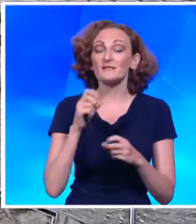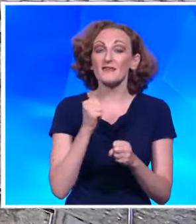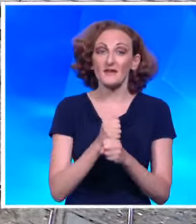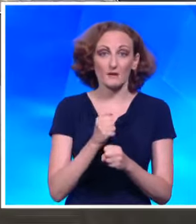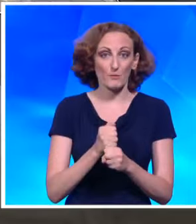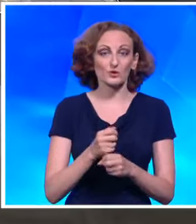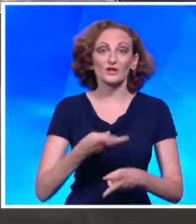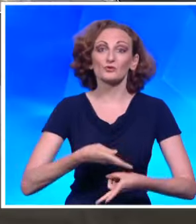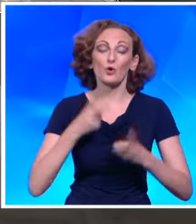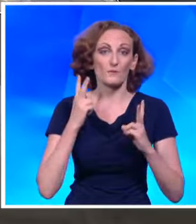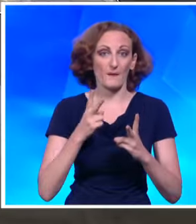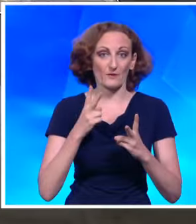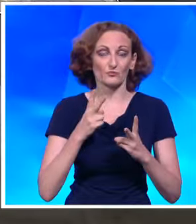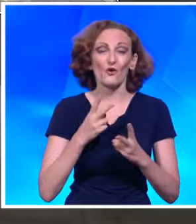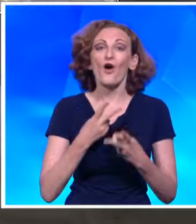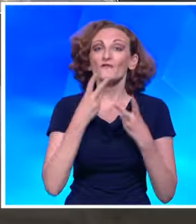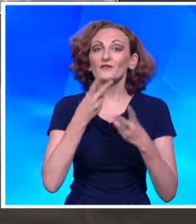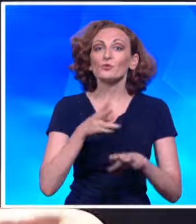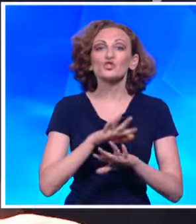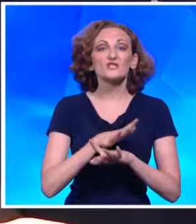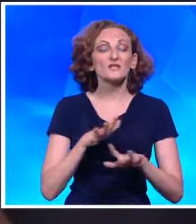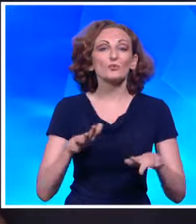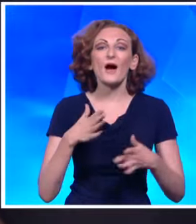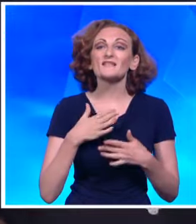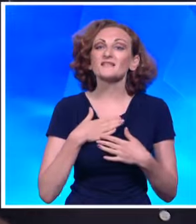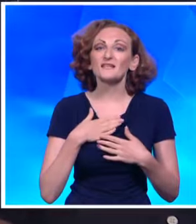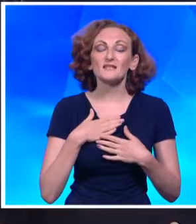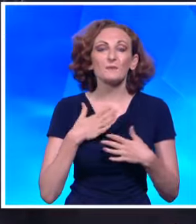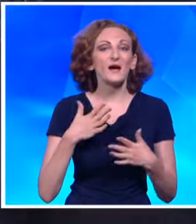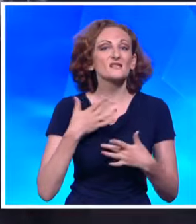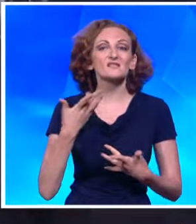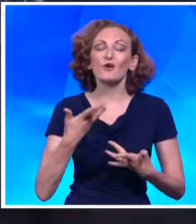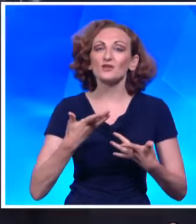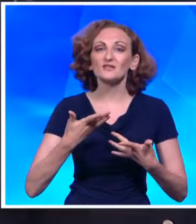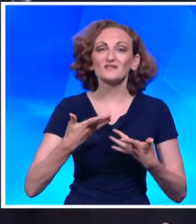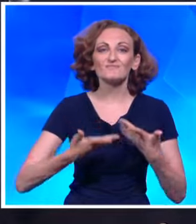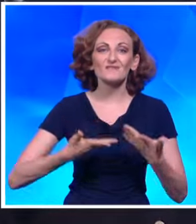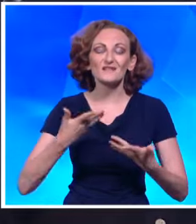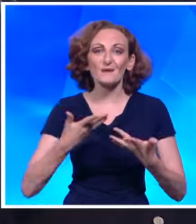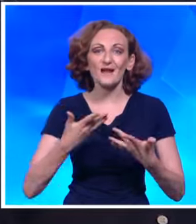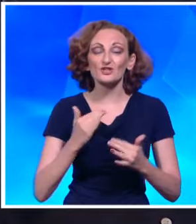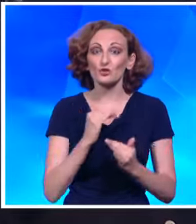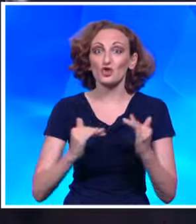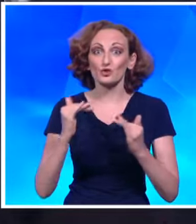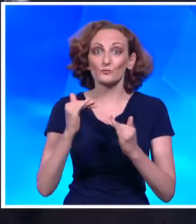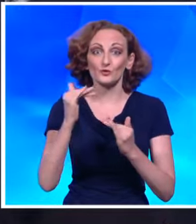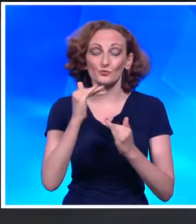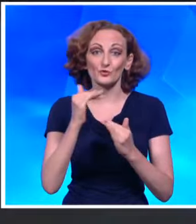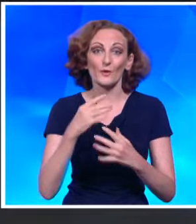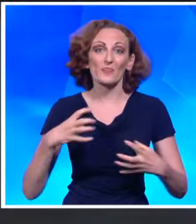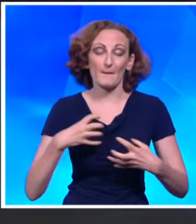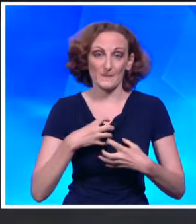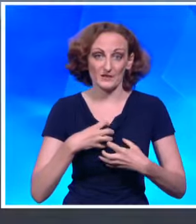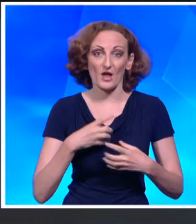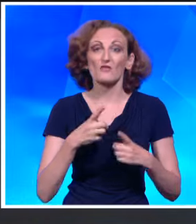Видно е, че ситуацията има своите измерения с оглед на натрупаното напрежение.